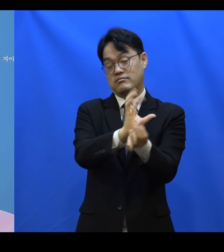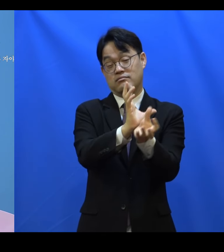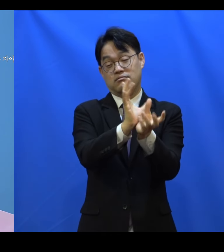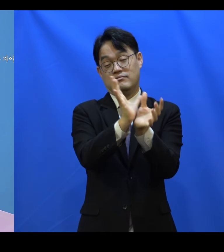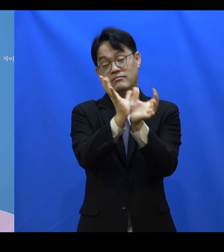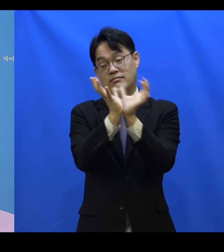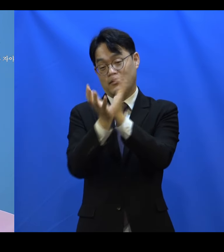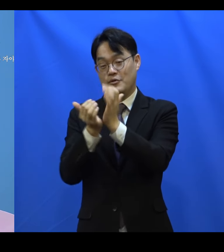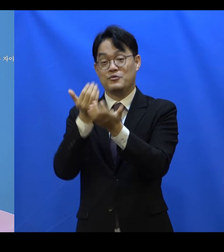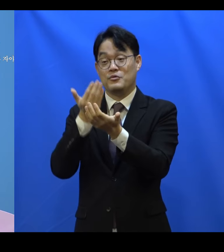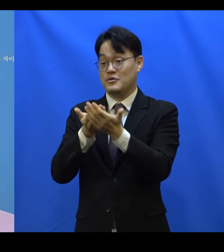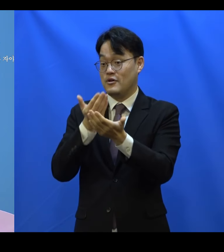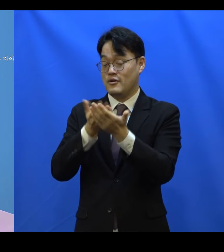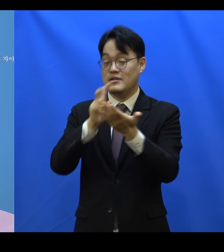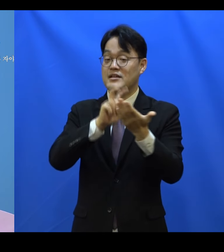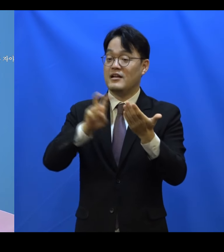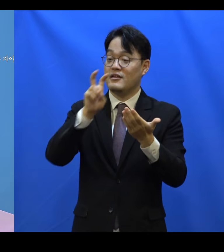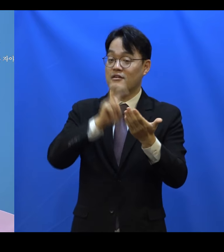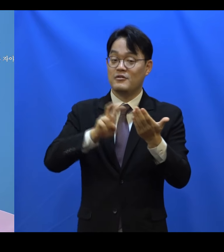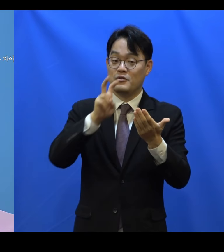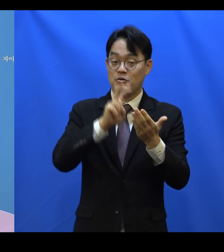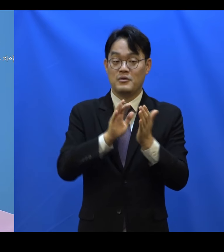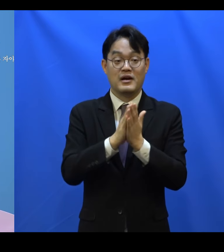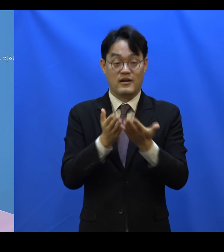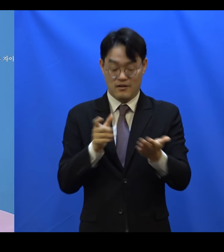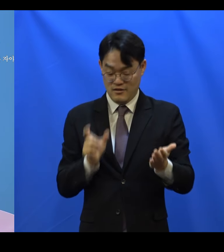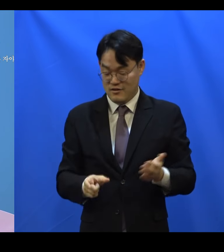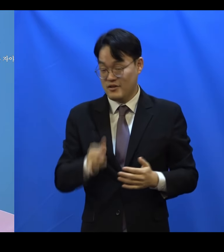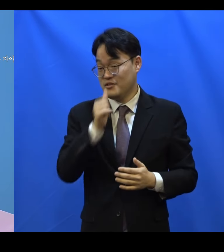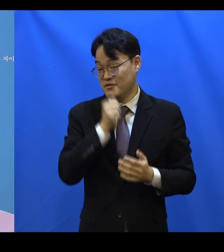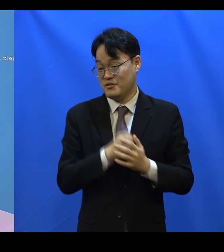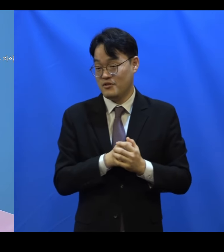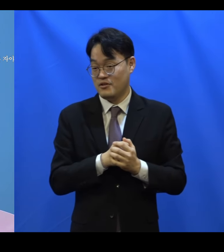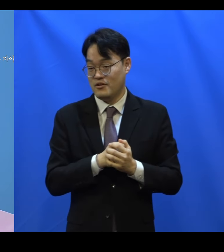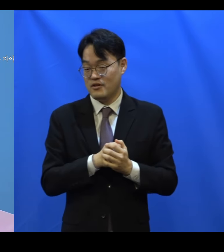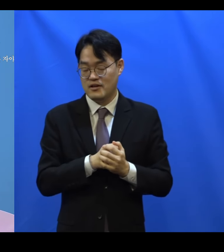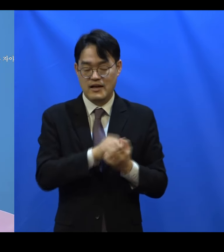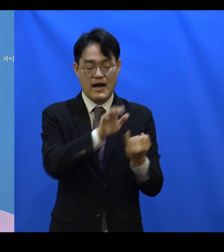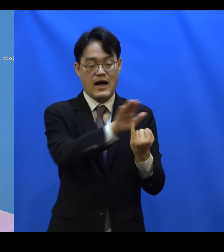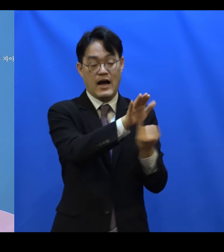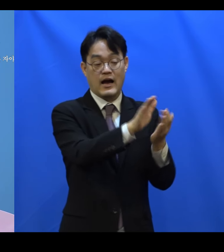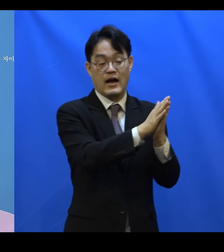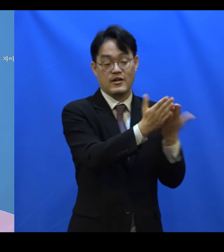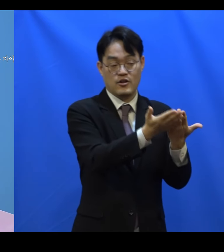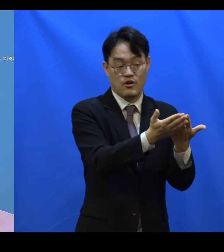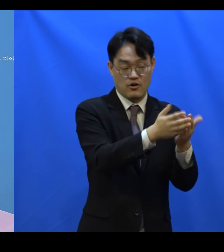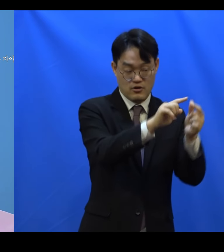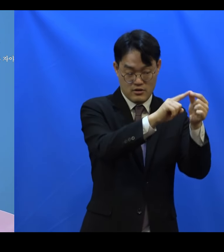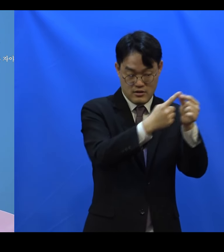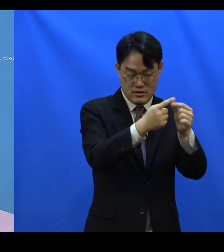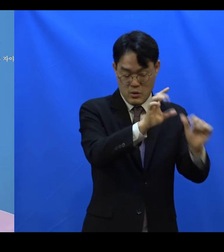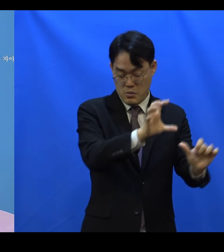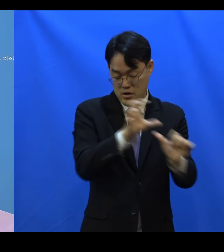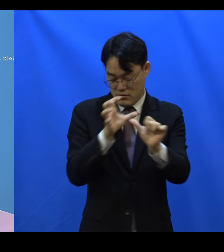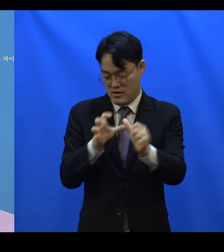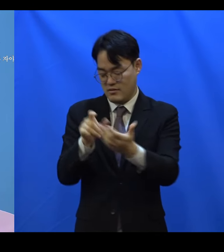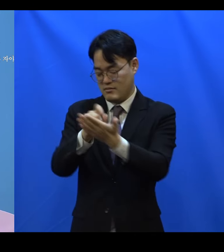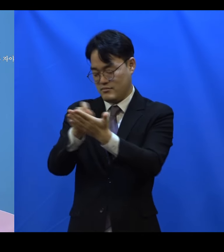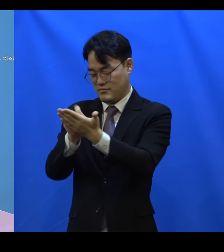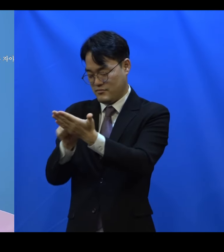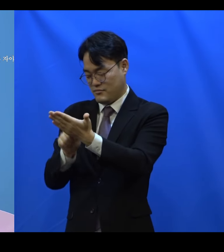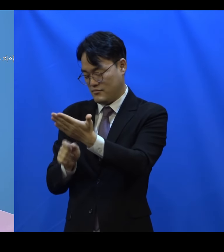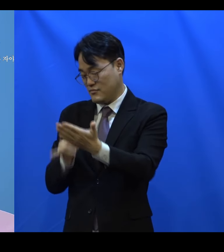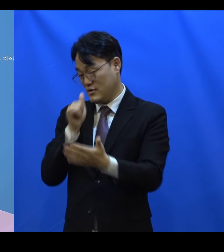이 찬송가 가사 작사들이 이 아가스를 이제 가지고 찬송을 쓴 거죠, 그죠?